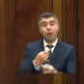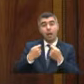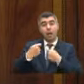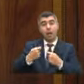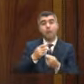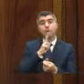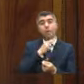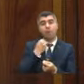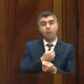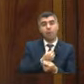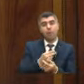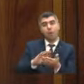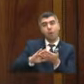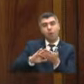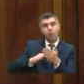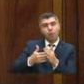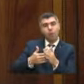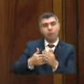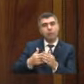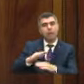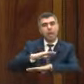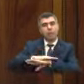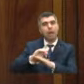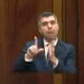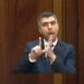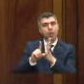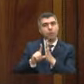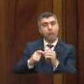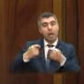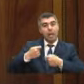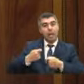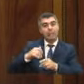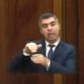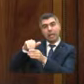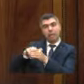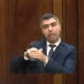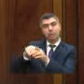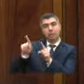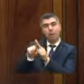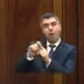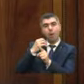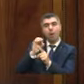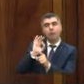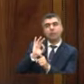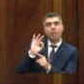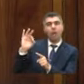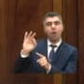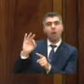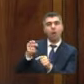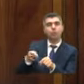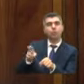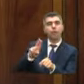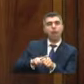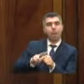للحكومة يستمد سلطته من الدستور، ورئيس حزب يحاول تقاسم رئيس الحكومة سلطات قيادة